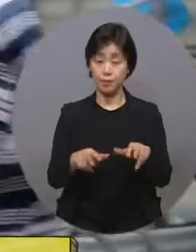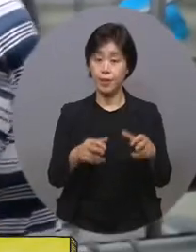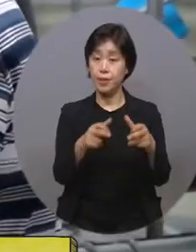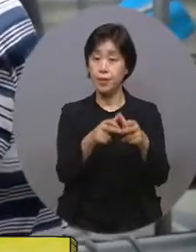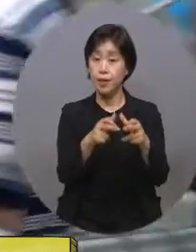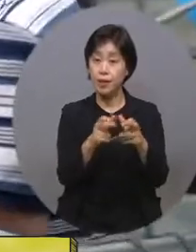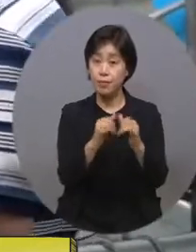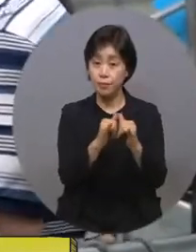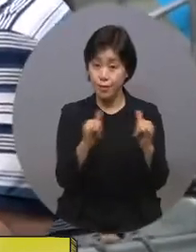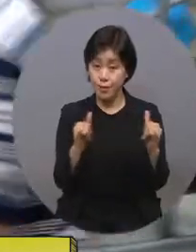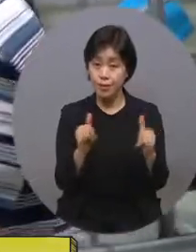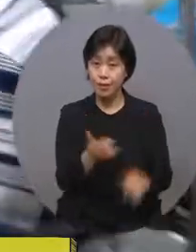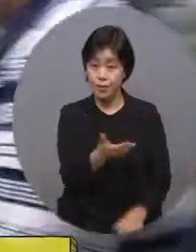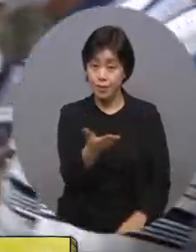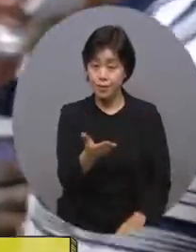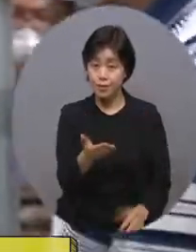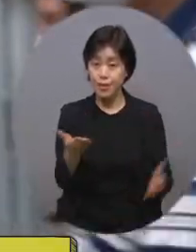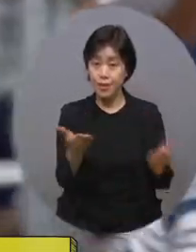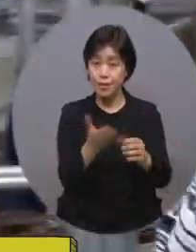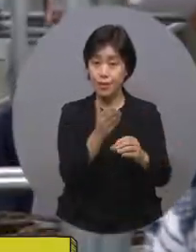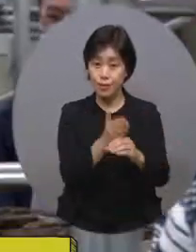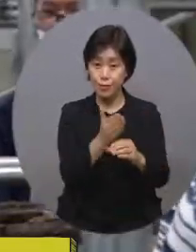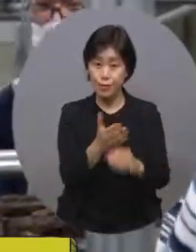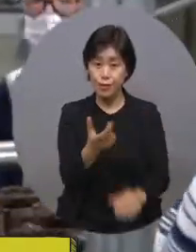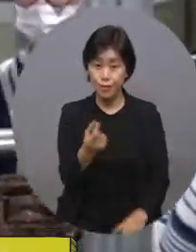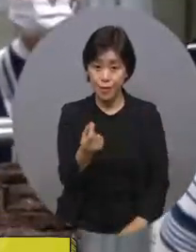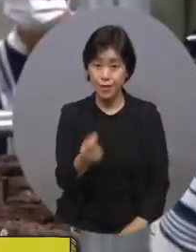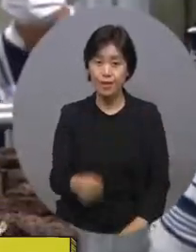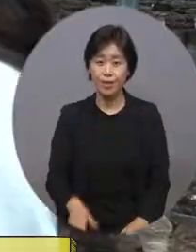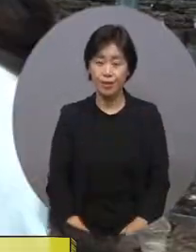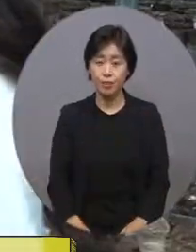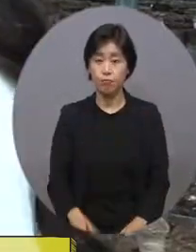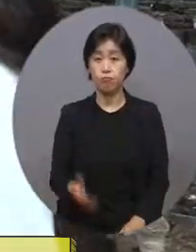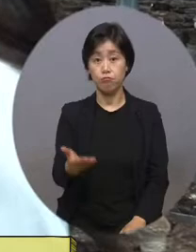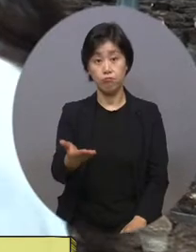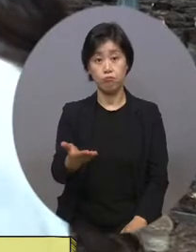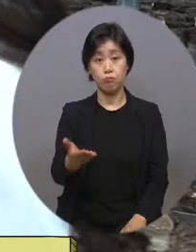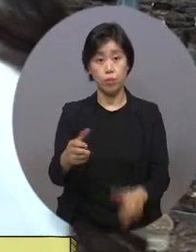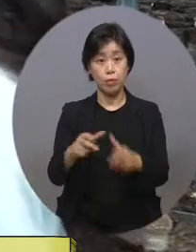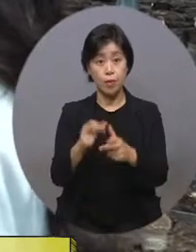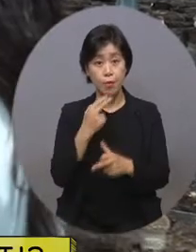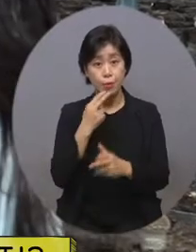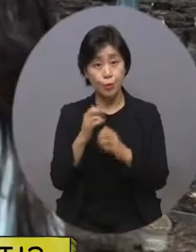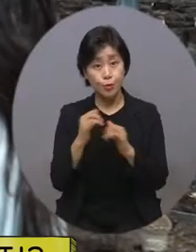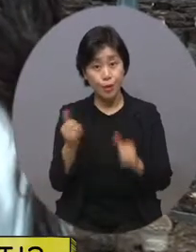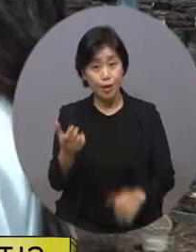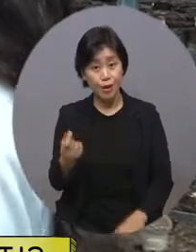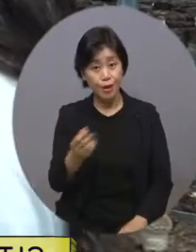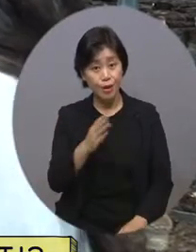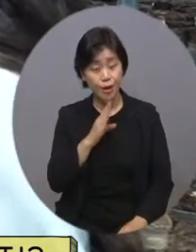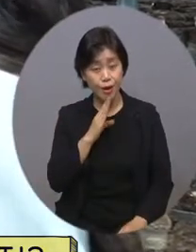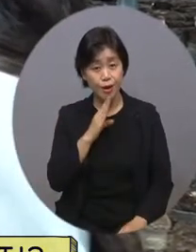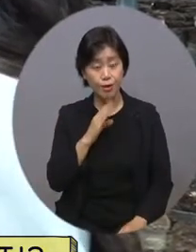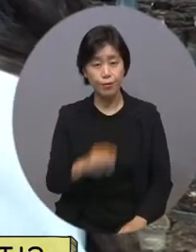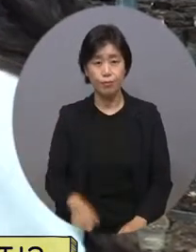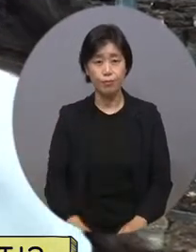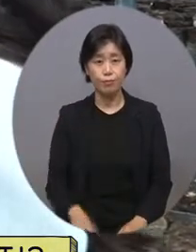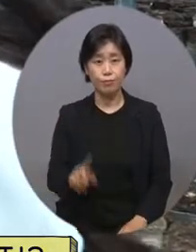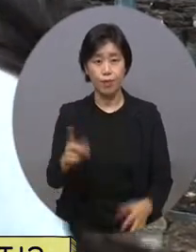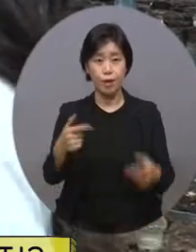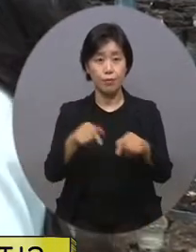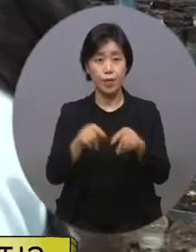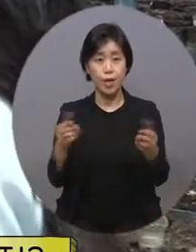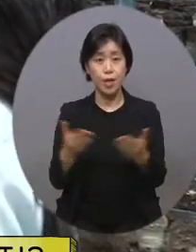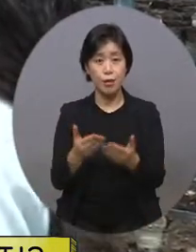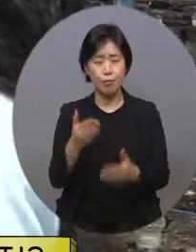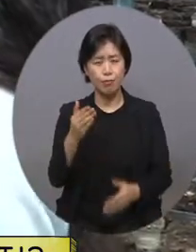장애인 분들이 이제 일을 하고 있는 걸로 알고 있었는데 비장애인 분이 계셔가지고 어떻게 이제 비장애인 분들도 같이